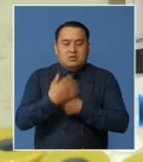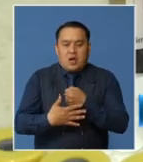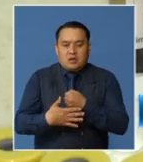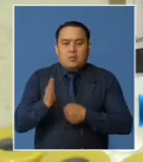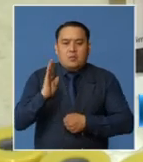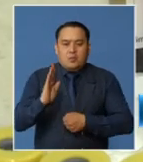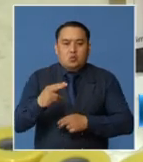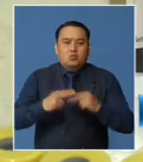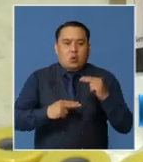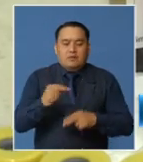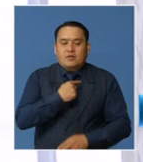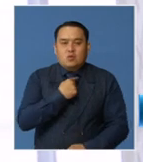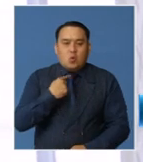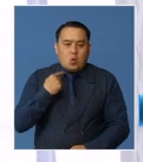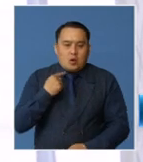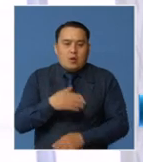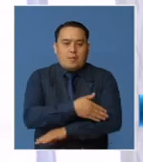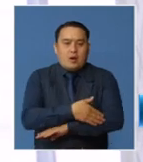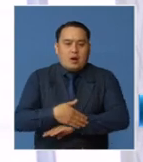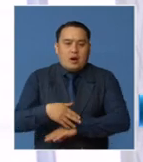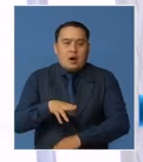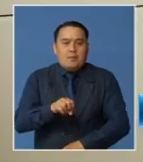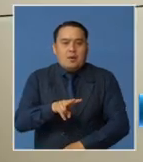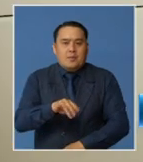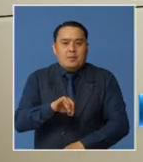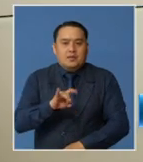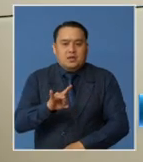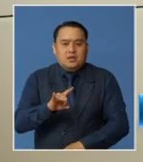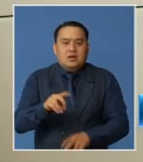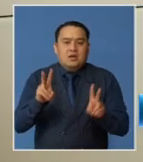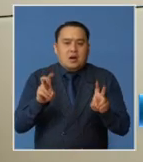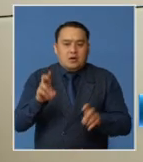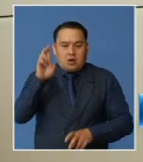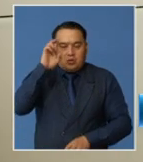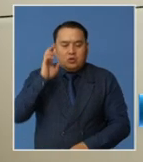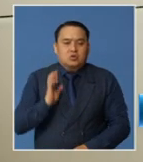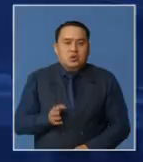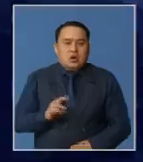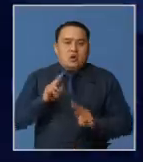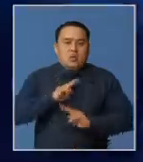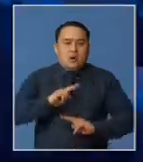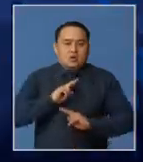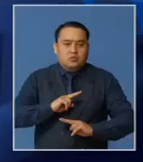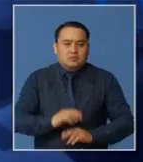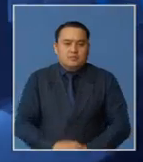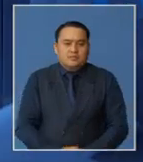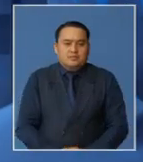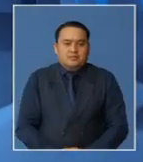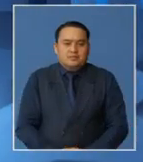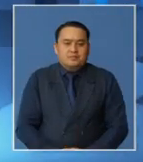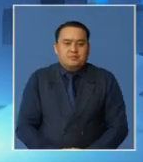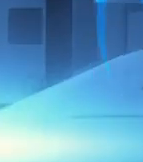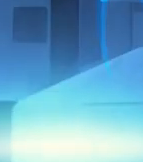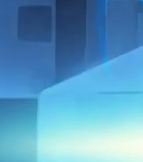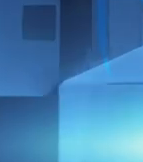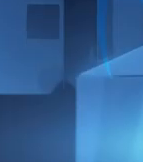который уже строится в Талдыкургане по улице Кабанбай-Батыра в рамках государственно-частного партнерства. Дамир Анитов, Кайрат